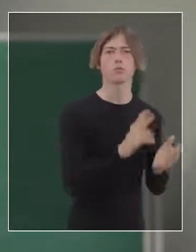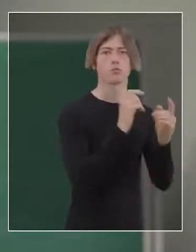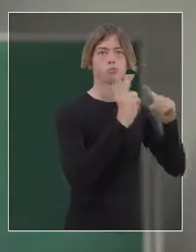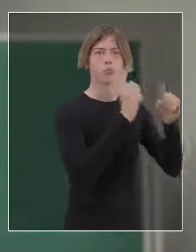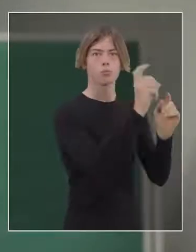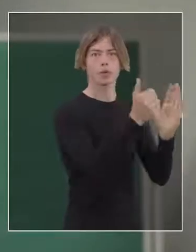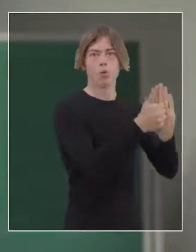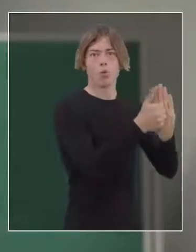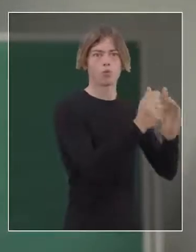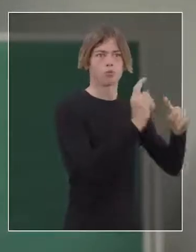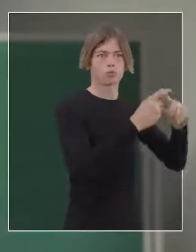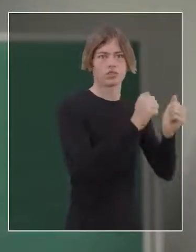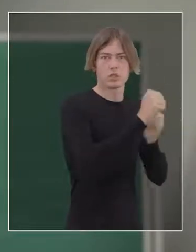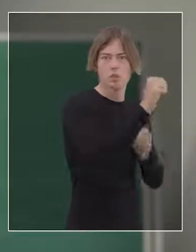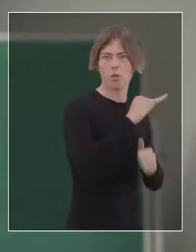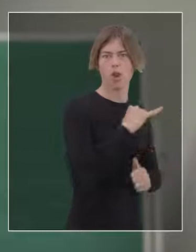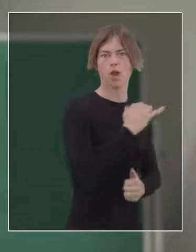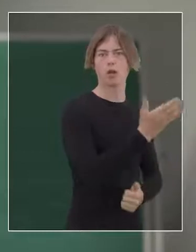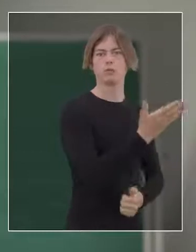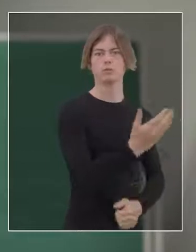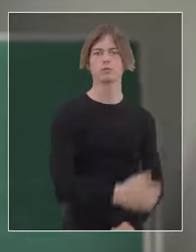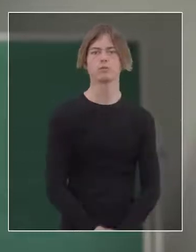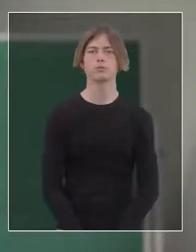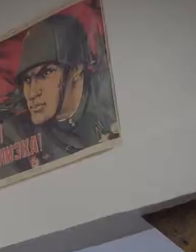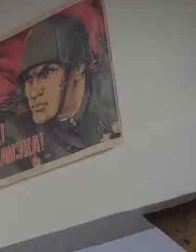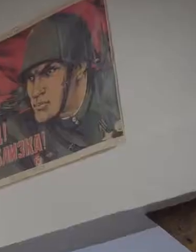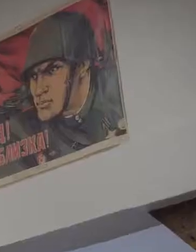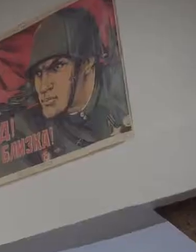il peut me donner des conseils, puisque c'est un prof et c'est son rôle de faire ça.